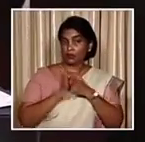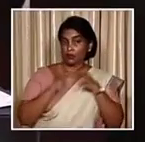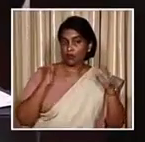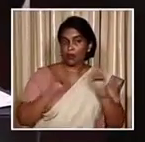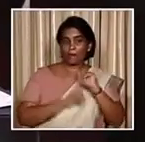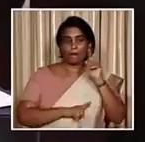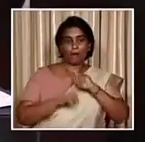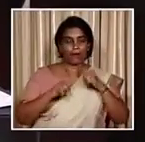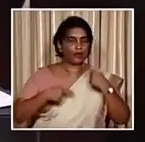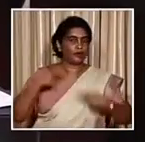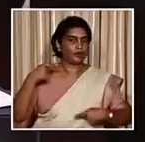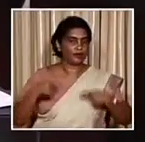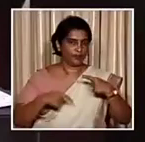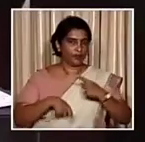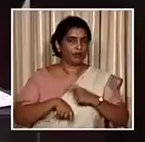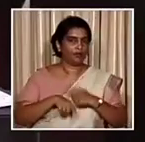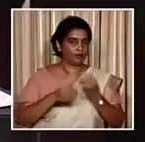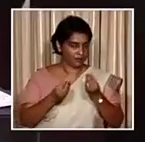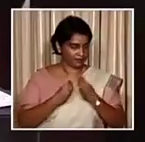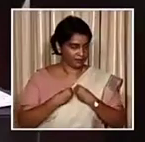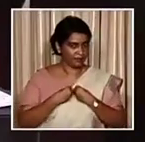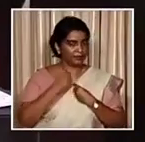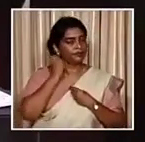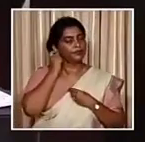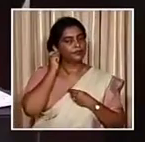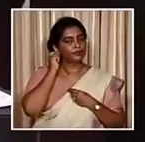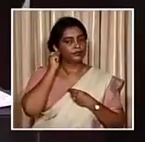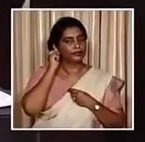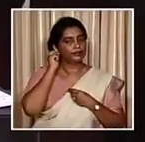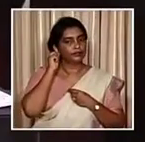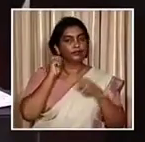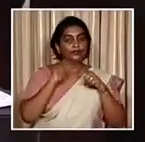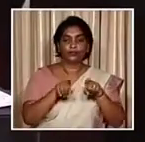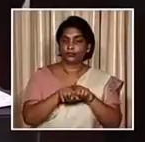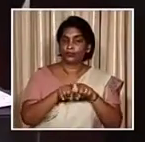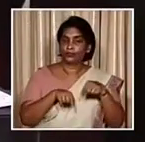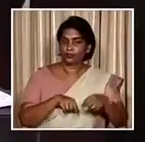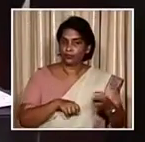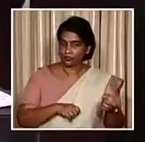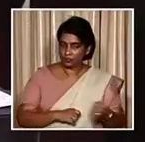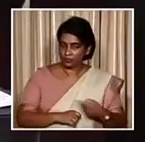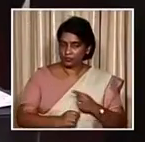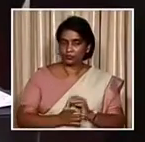විවාදයකට අවස්ථාව ලබා දෙන්න. ඒ වගේම අද දවසේ